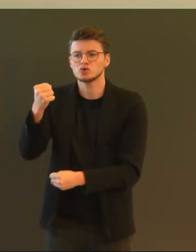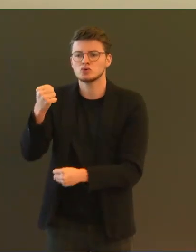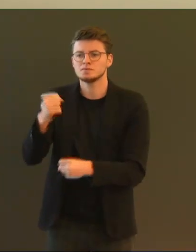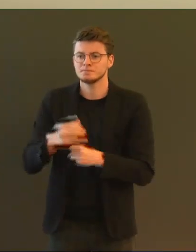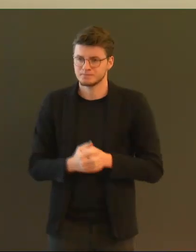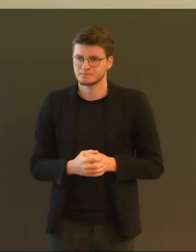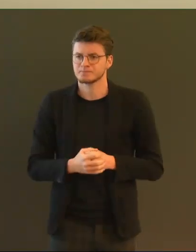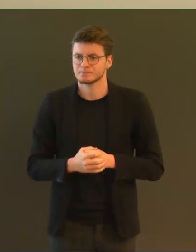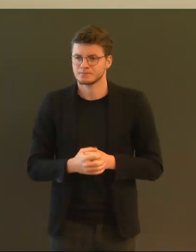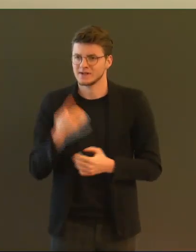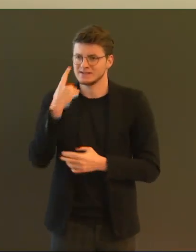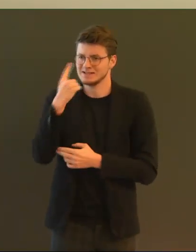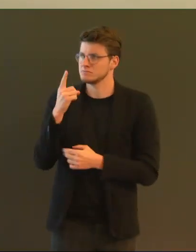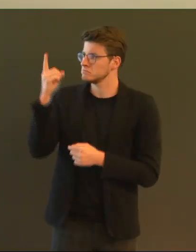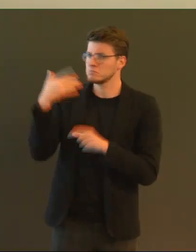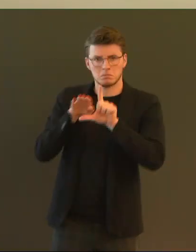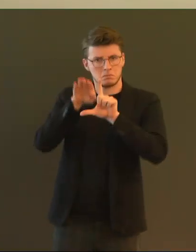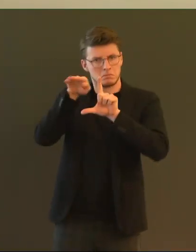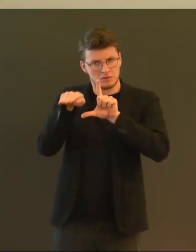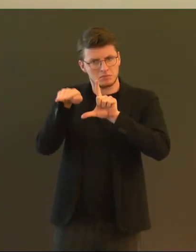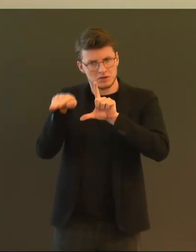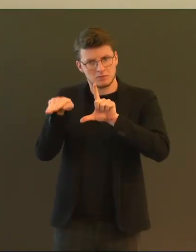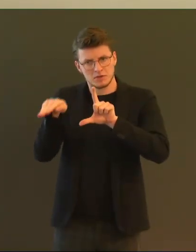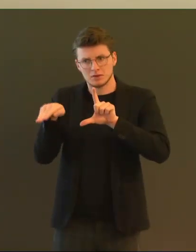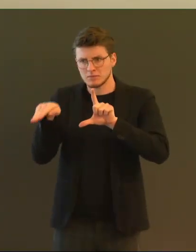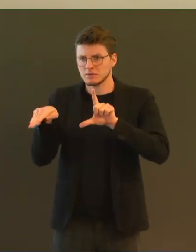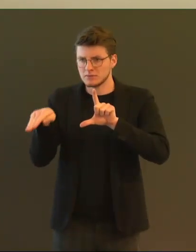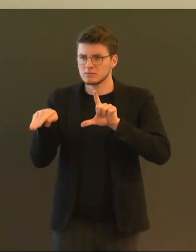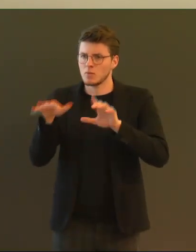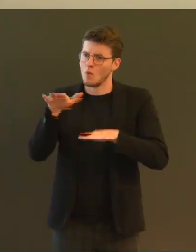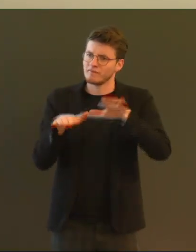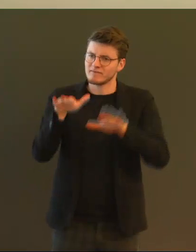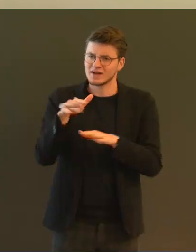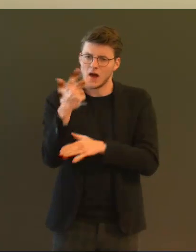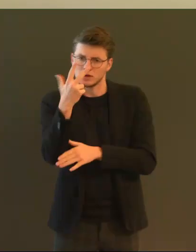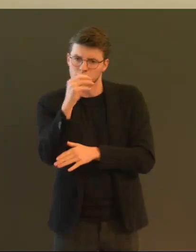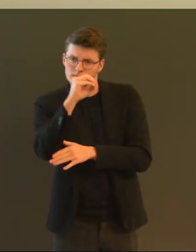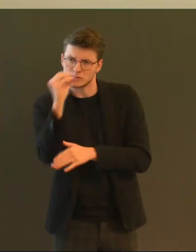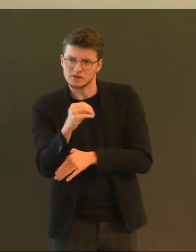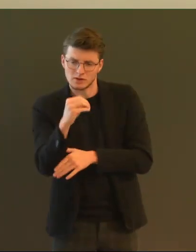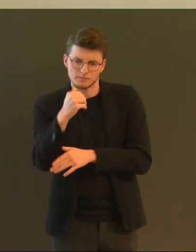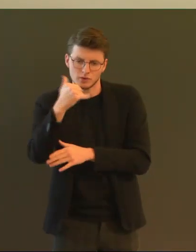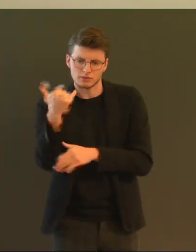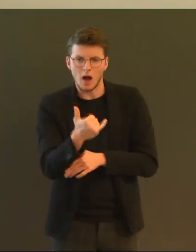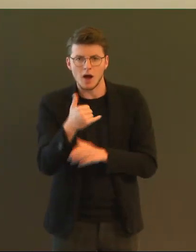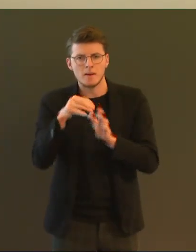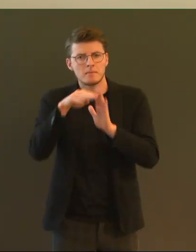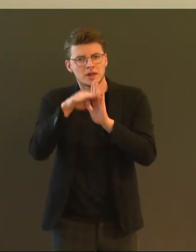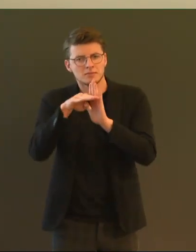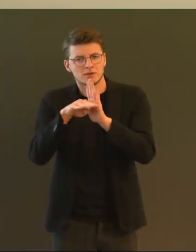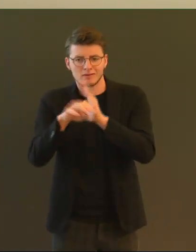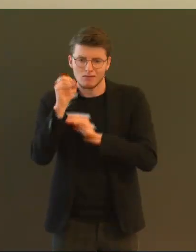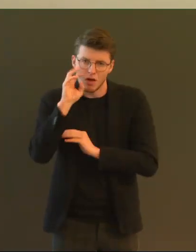aantal nieuwe opnames dalend en neemt nu af met ongeveer 8% per dag.